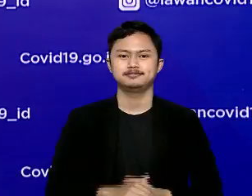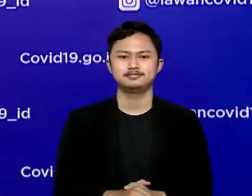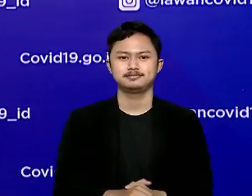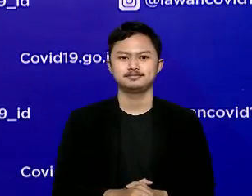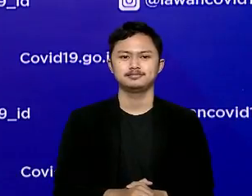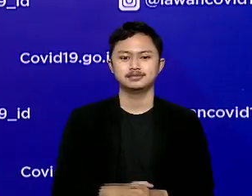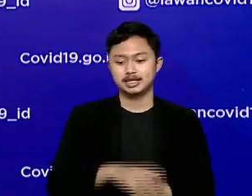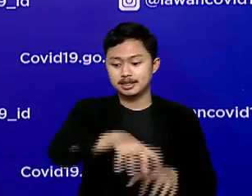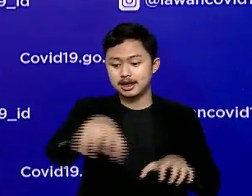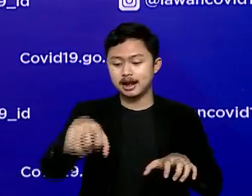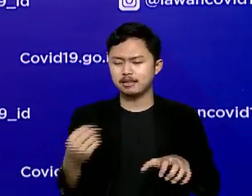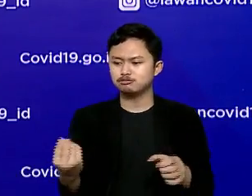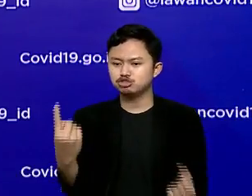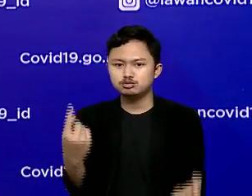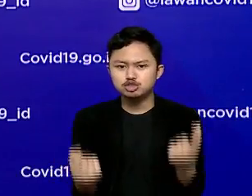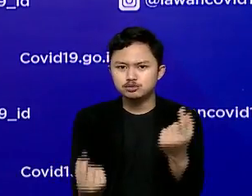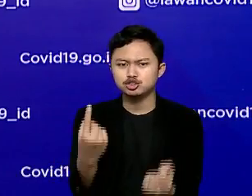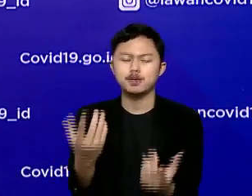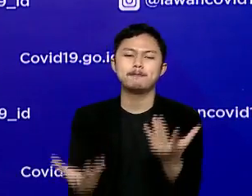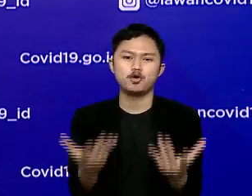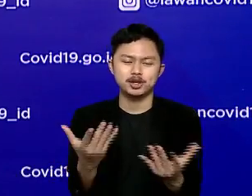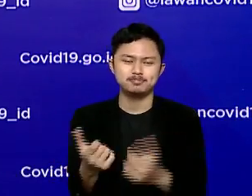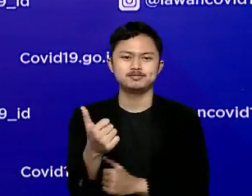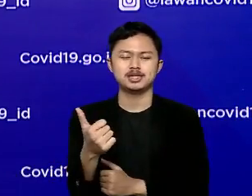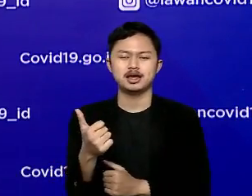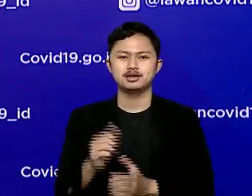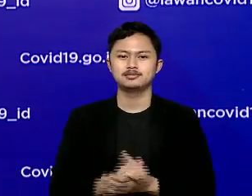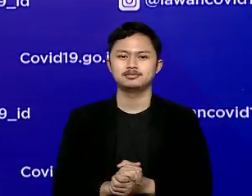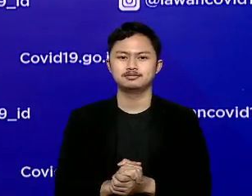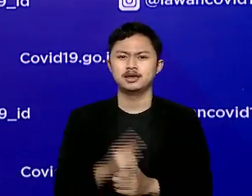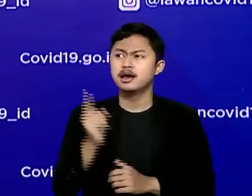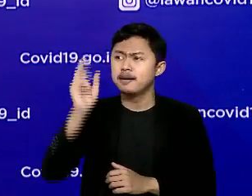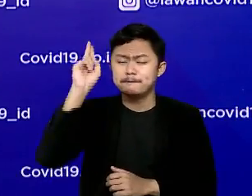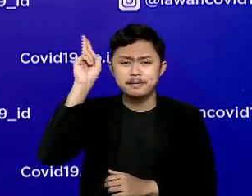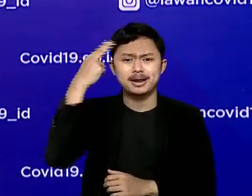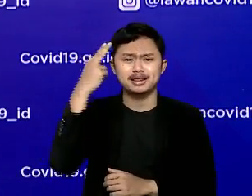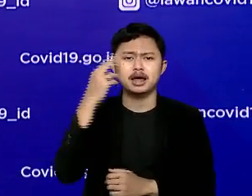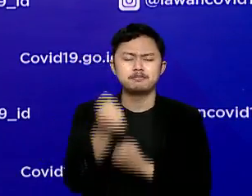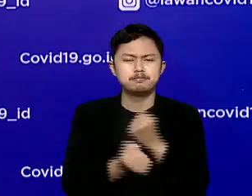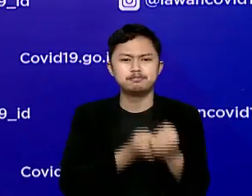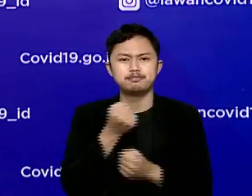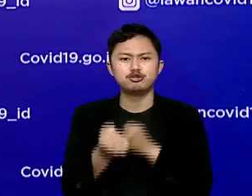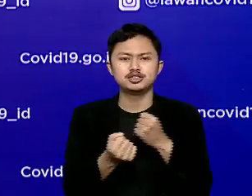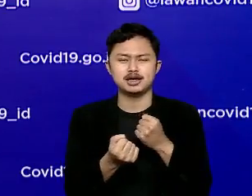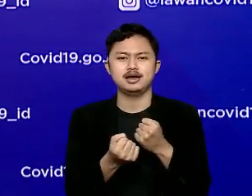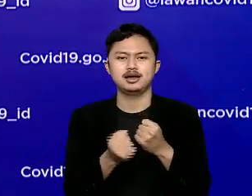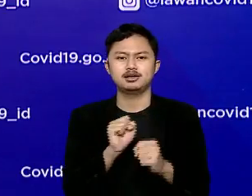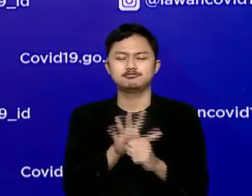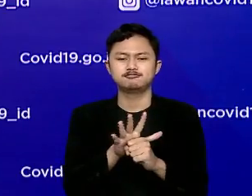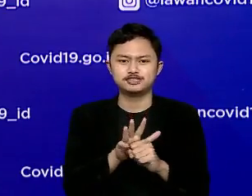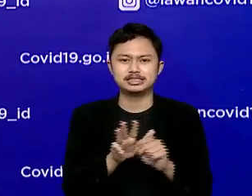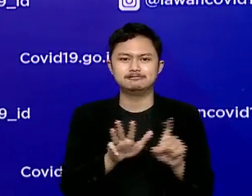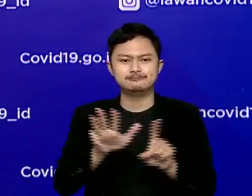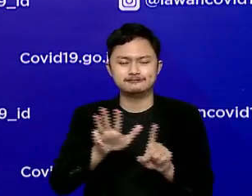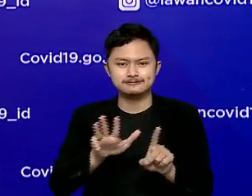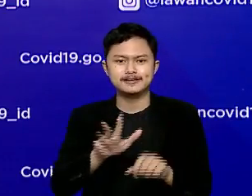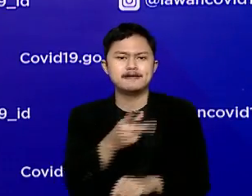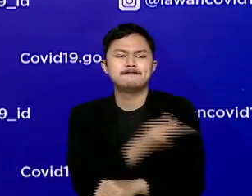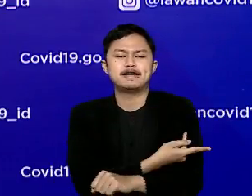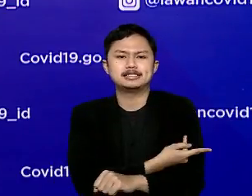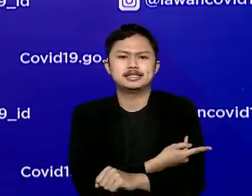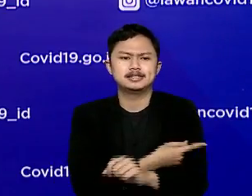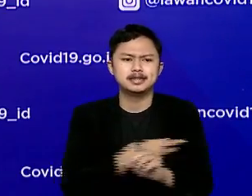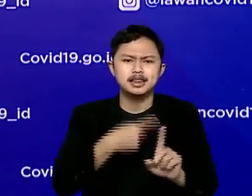lainnya. Kepada pemerintah untuk terus meningkatkan cakupan vaksinasi COVID-19, utamanya dosis lengkap,